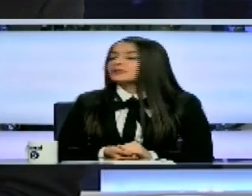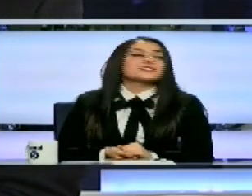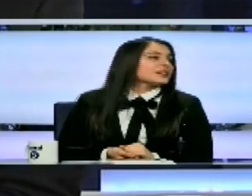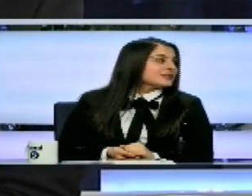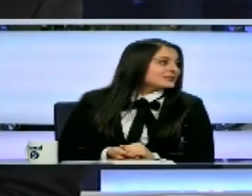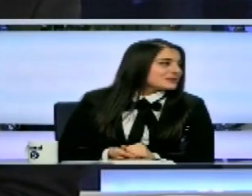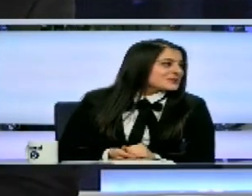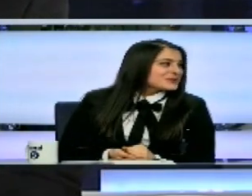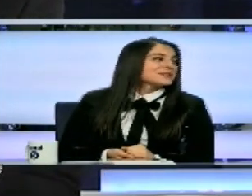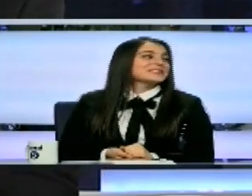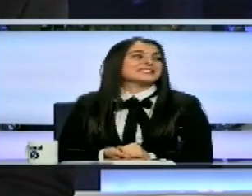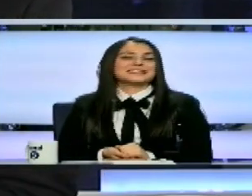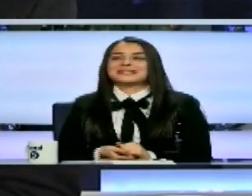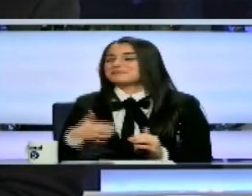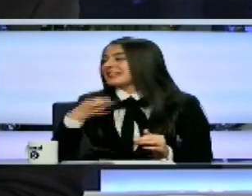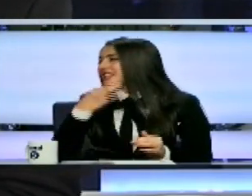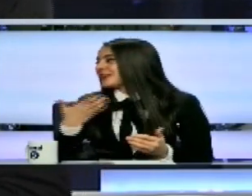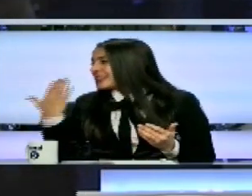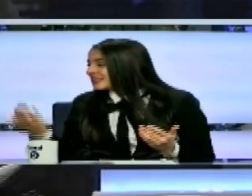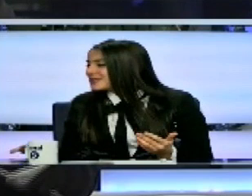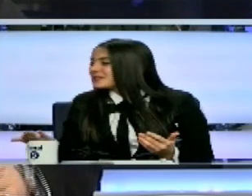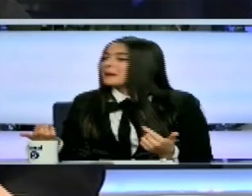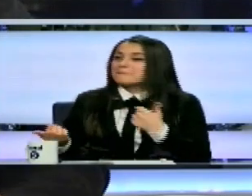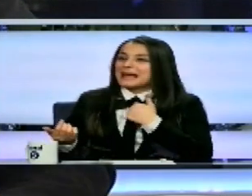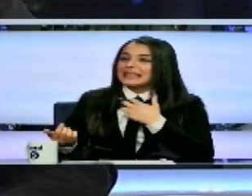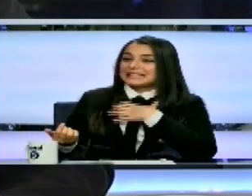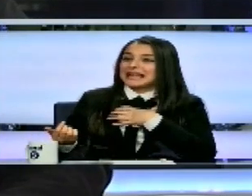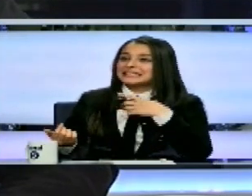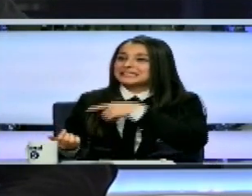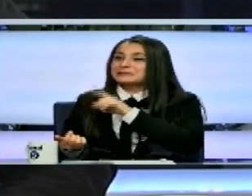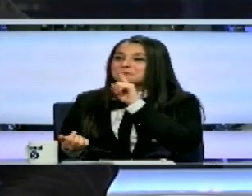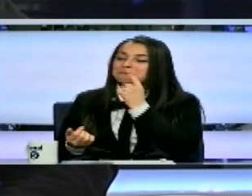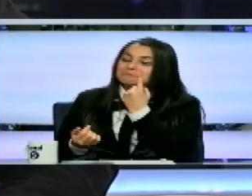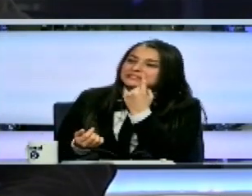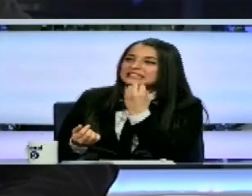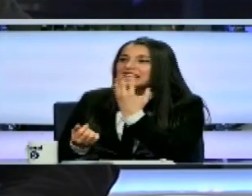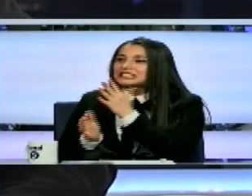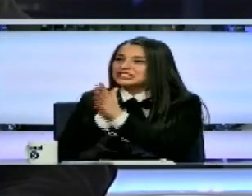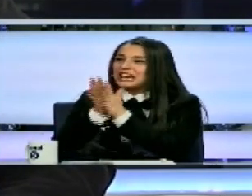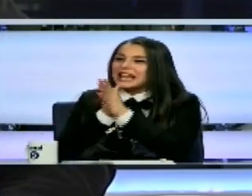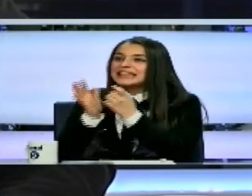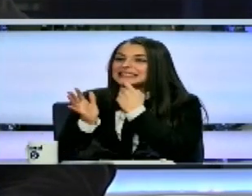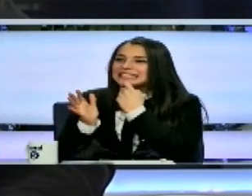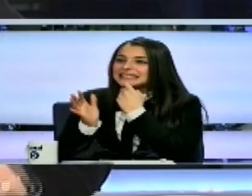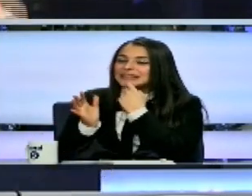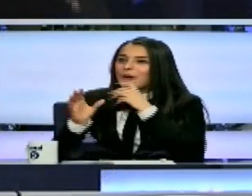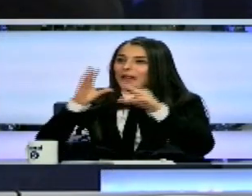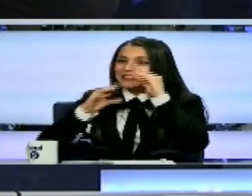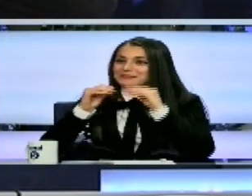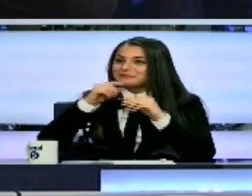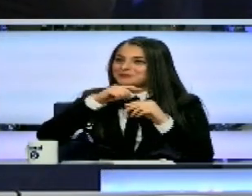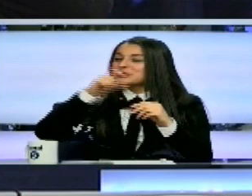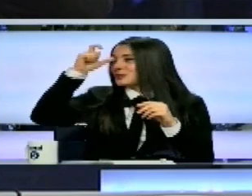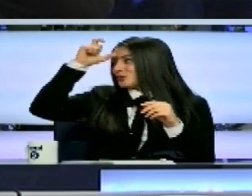Çok teşekkür ediyoruz. Biz çok teşekkür ediyoruz. Ben de kendisinden birkaç işaret diliyle ilgili bir şeyler öğrendim.